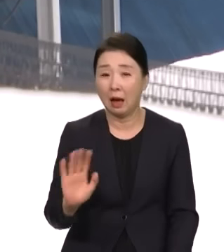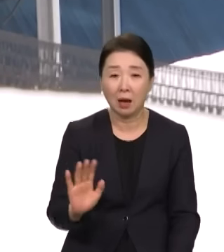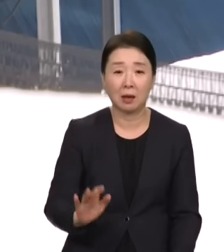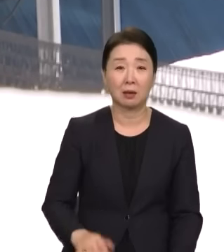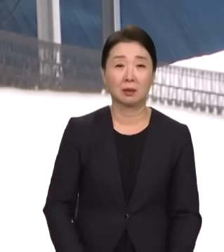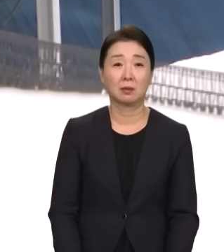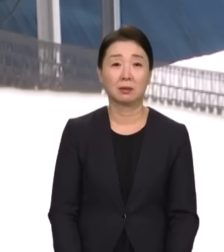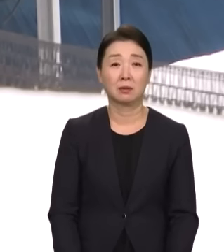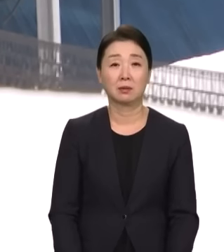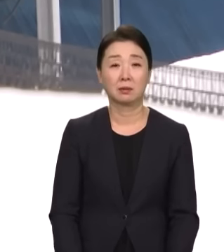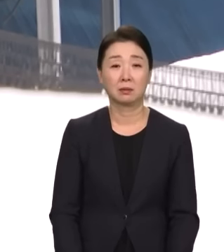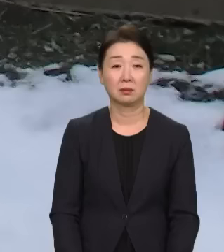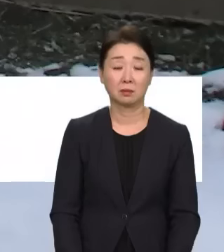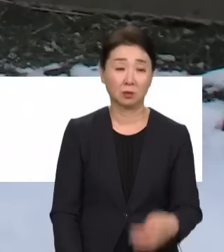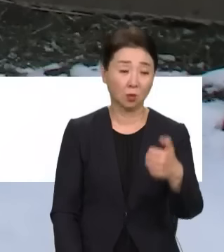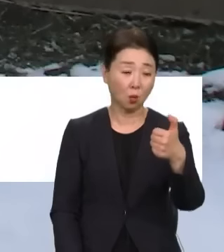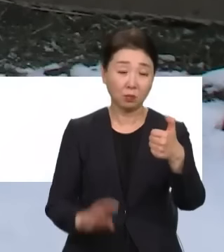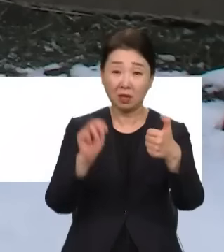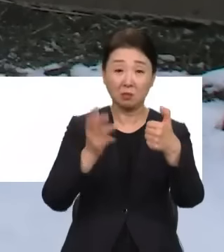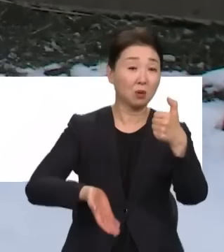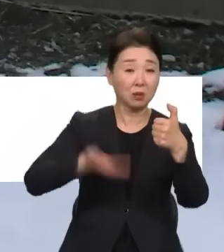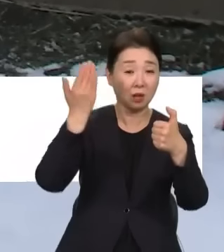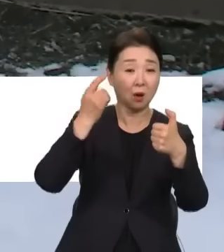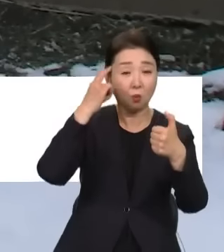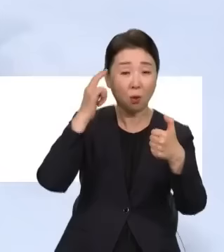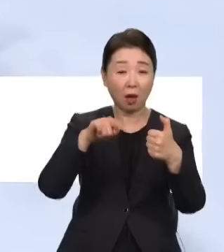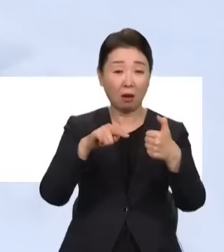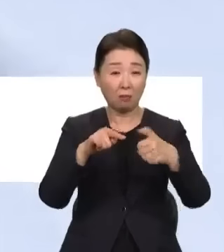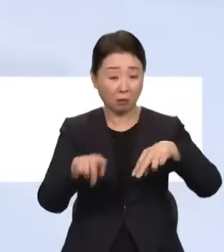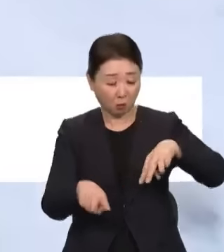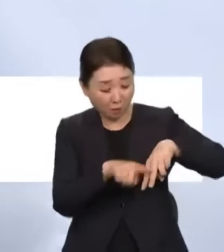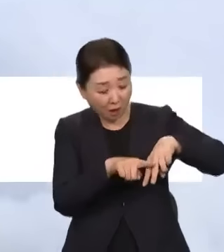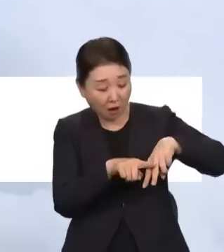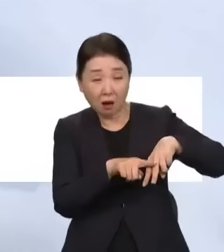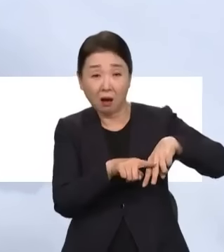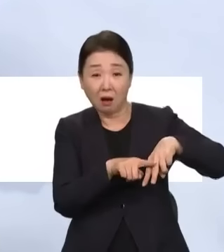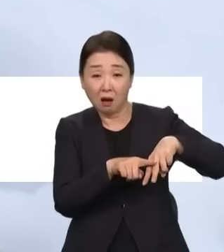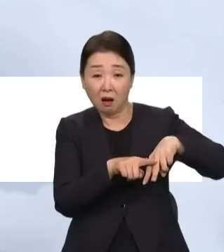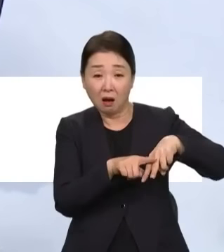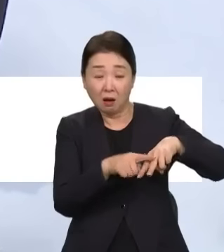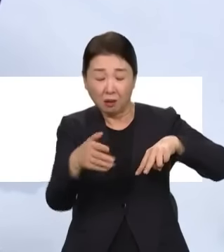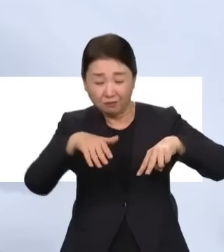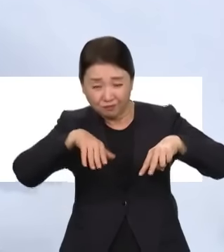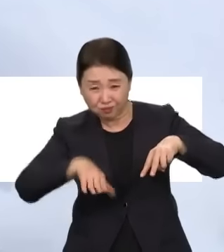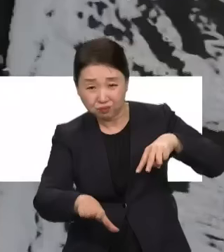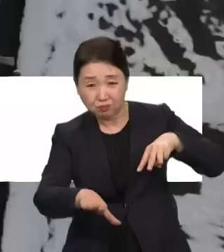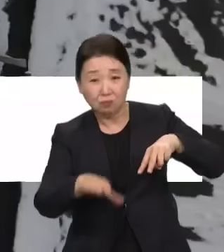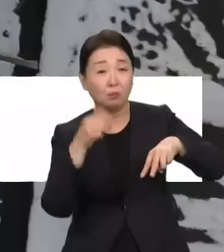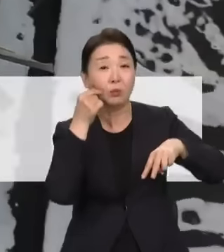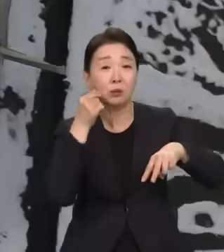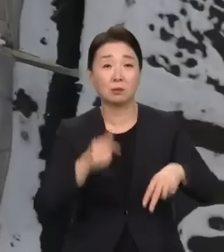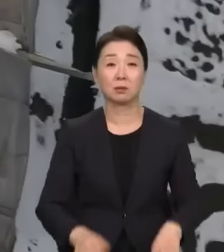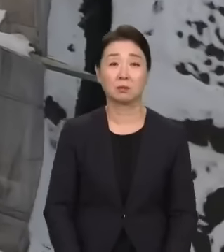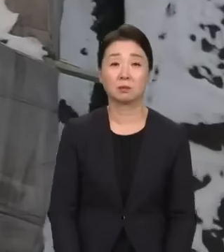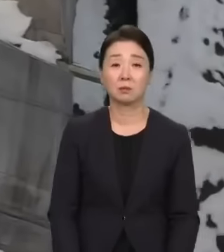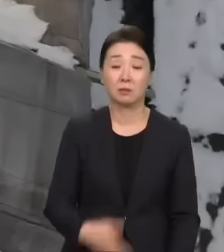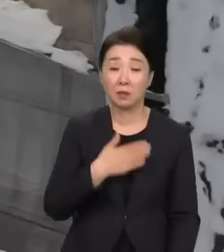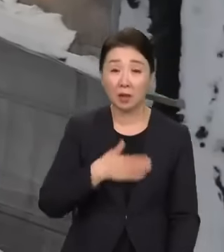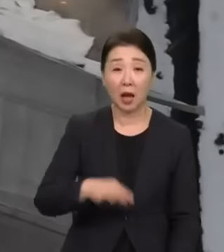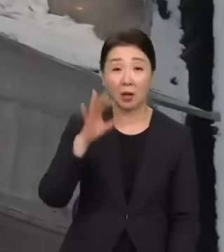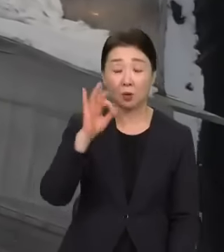했습니다. 50cm가 넘는 것 같아. 내가 왜냐면 여기를 찼었거든. 장화 신고 푹푹 빠지니까 들어가지 못했다고. 알고